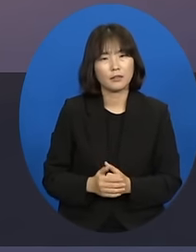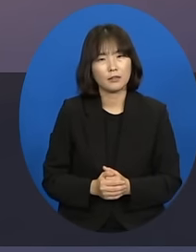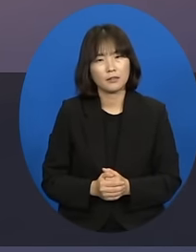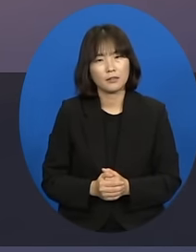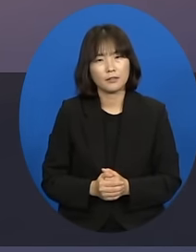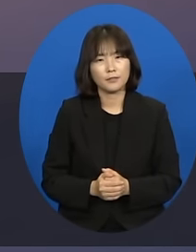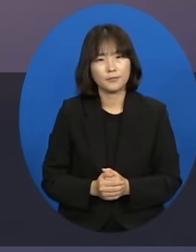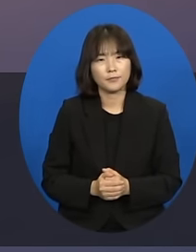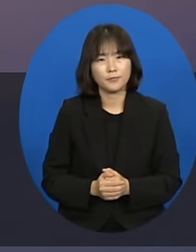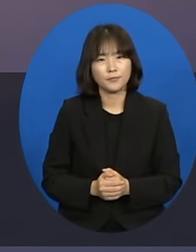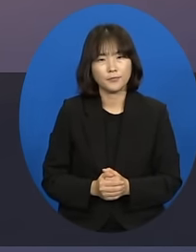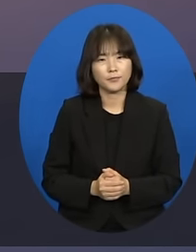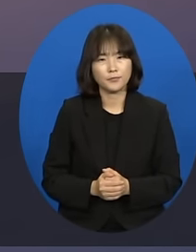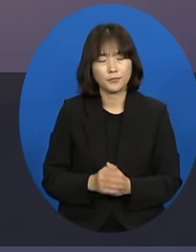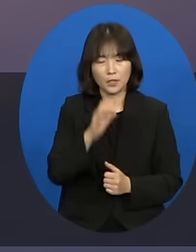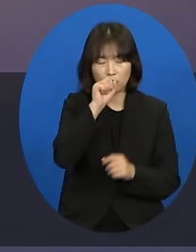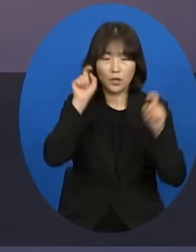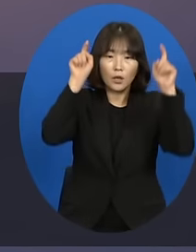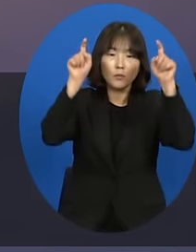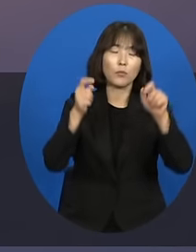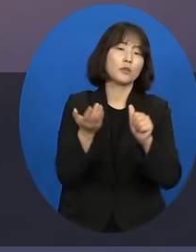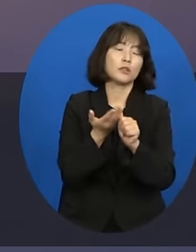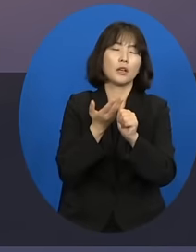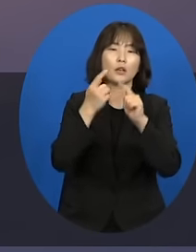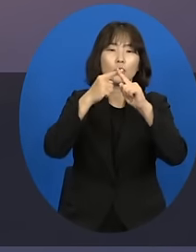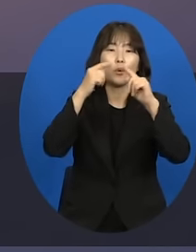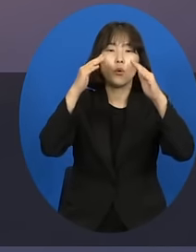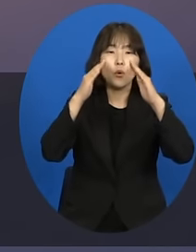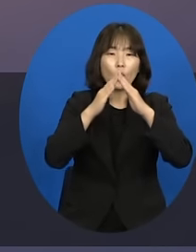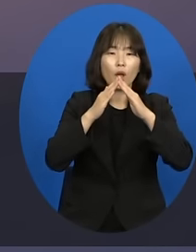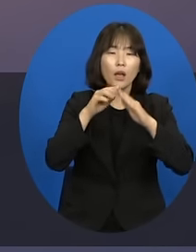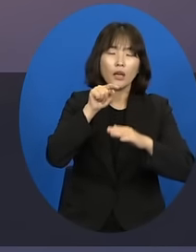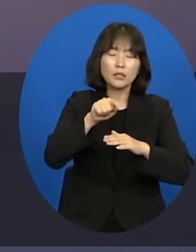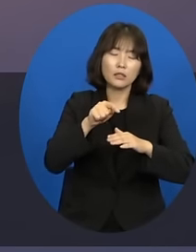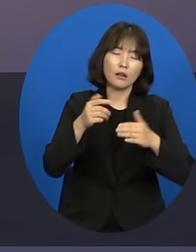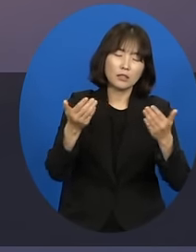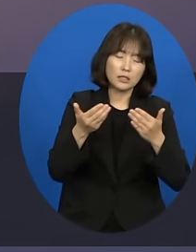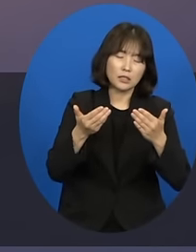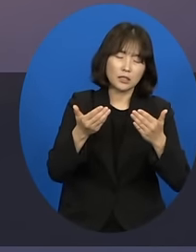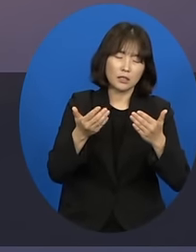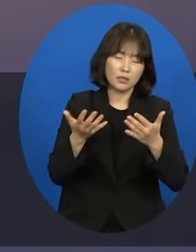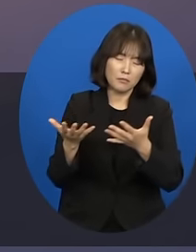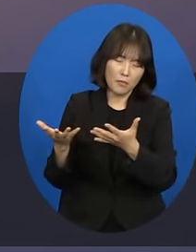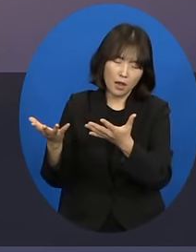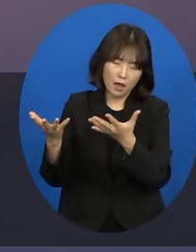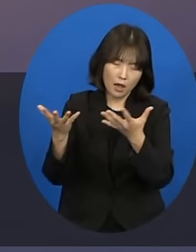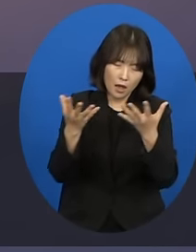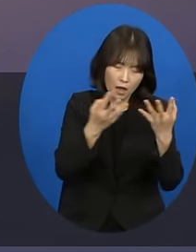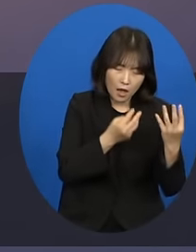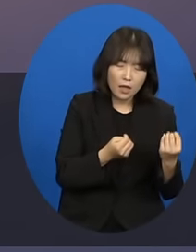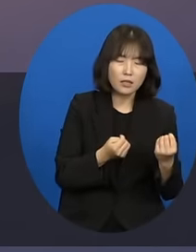이 선한 목자 교회에서 이런 일이 왕성하게 일어나기를 주의 이름으로 축원합니다.